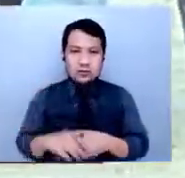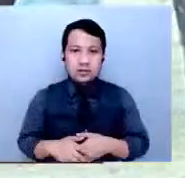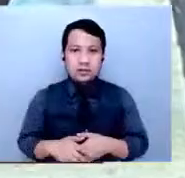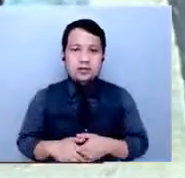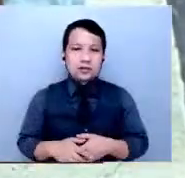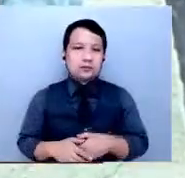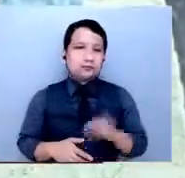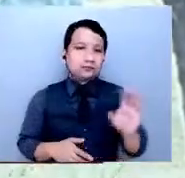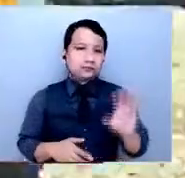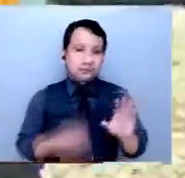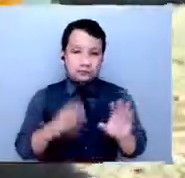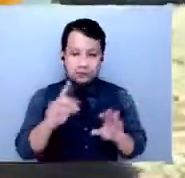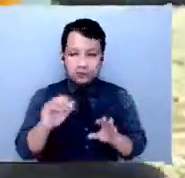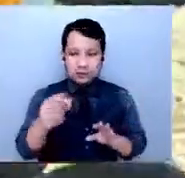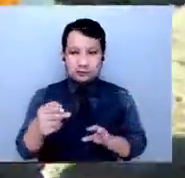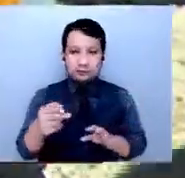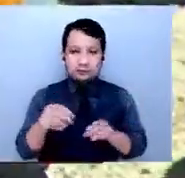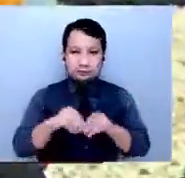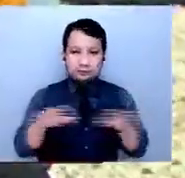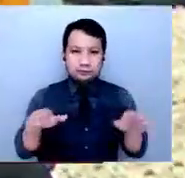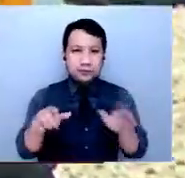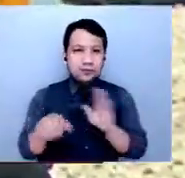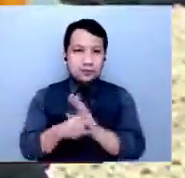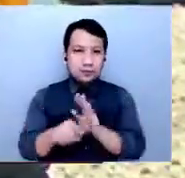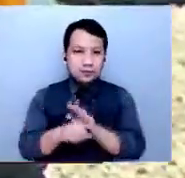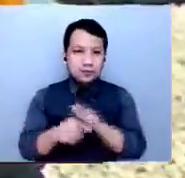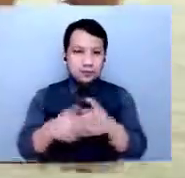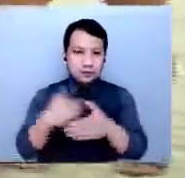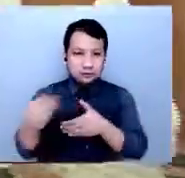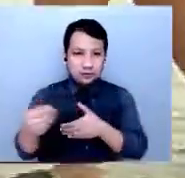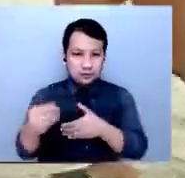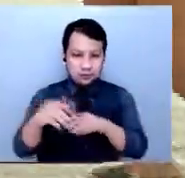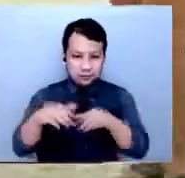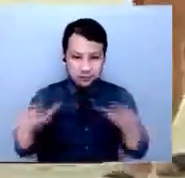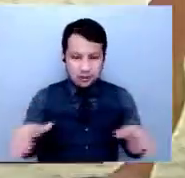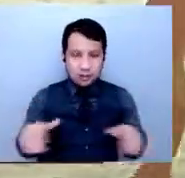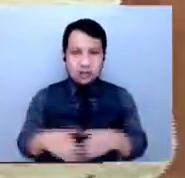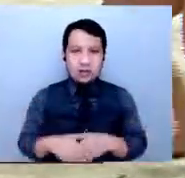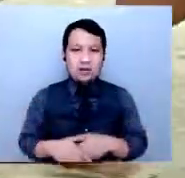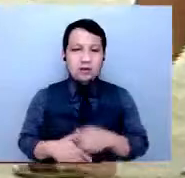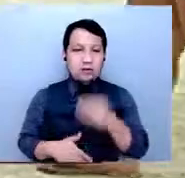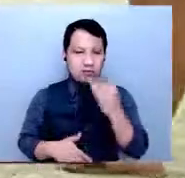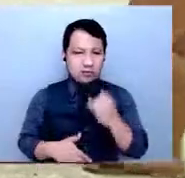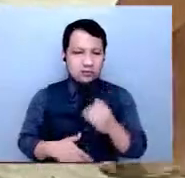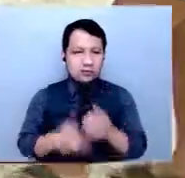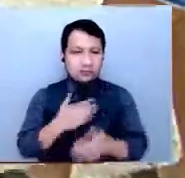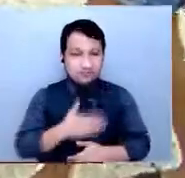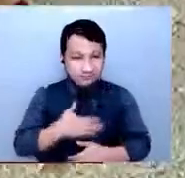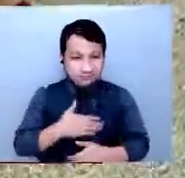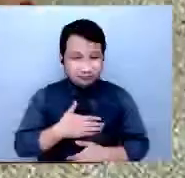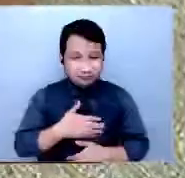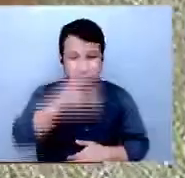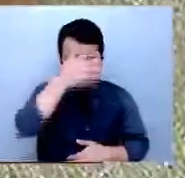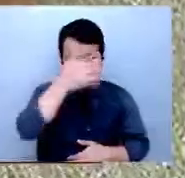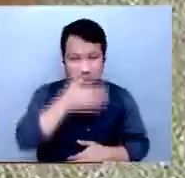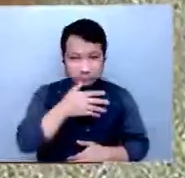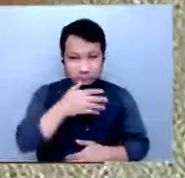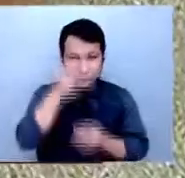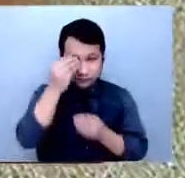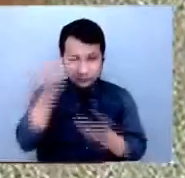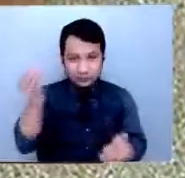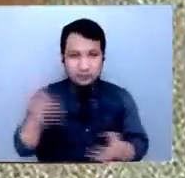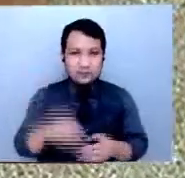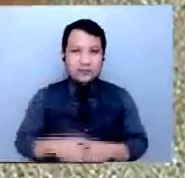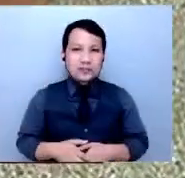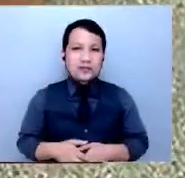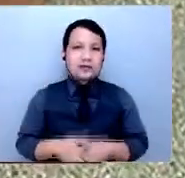ng DOH na tuluyang ipagbawal muli ang paglabas ng mga bata. Pero may pakuusap sila sa mga magulang. Kaya natin inallow